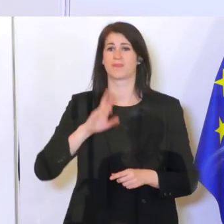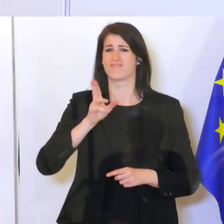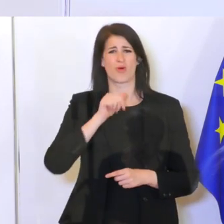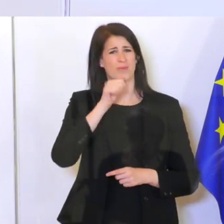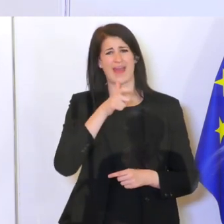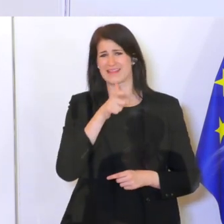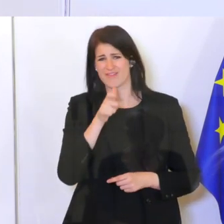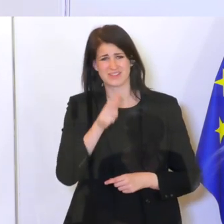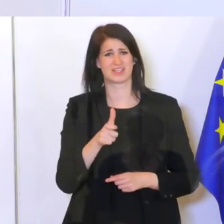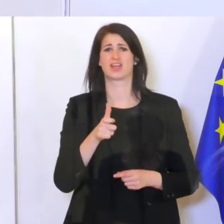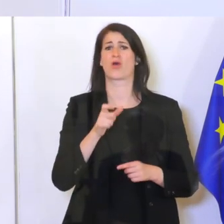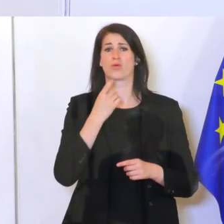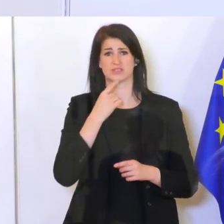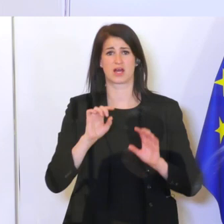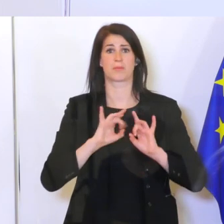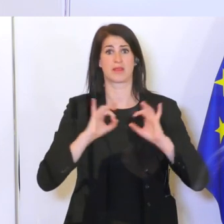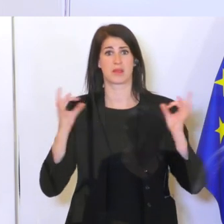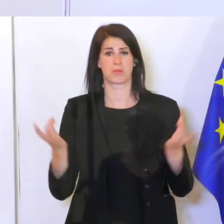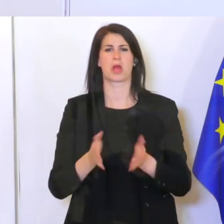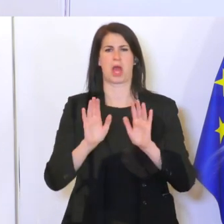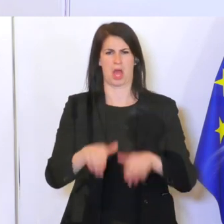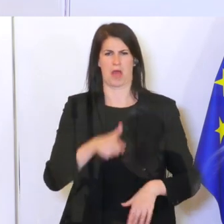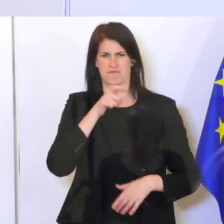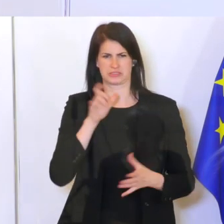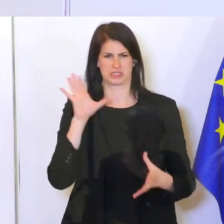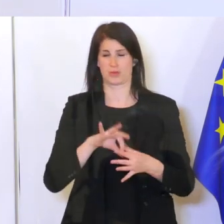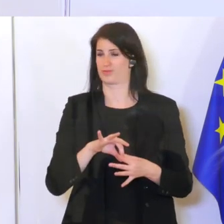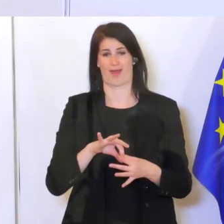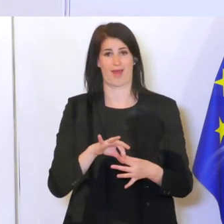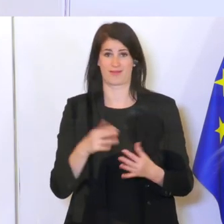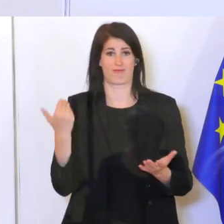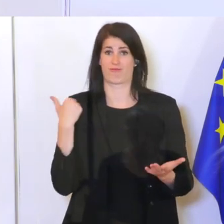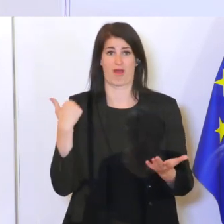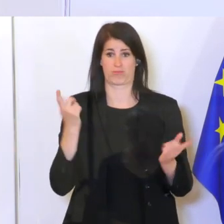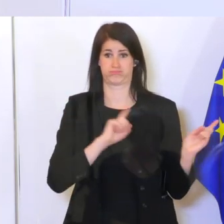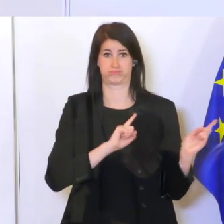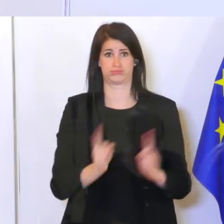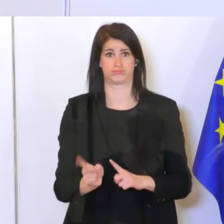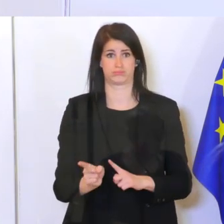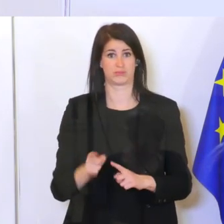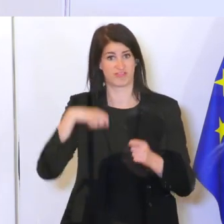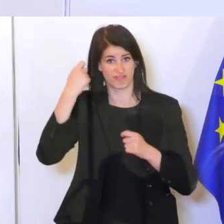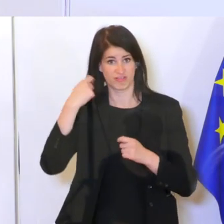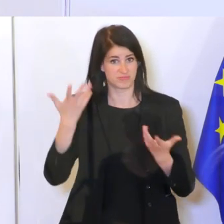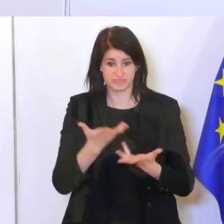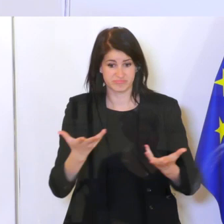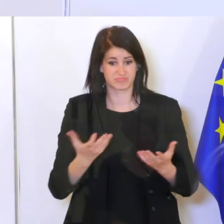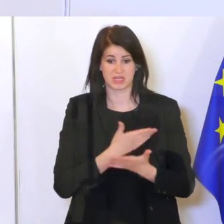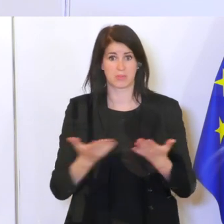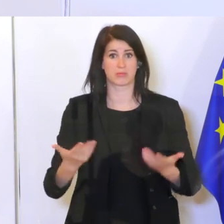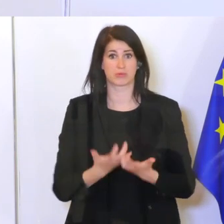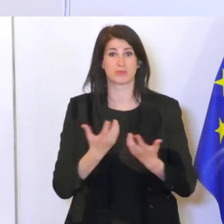Pandemien zu versichern und deswegen sind auch die Filmproduktionen auf Eis gelegt gewesen. Das ändern wir damit, wie gesagt, als erstes